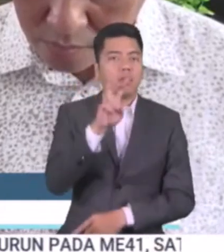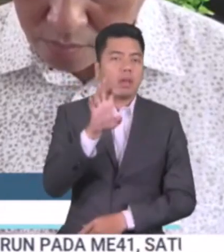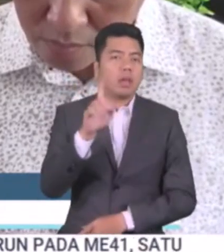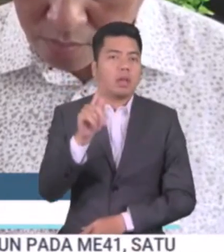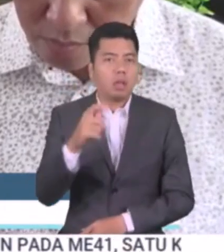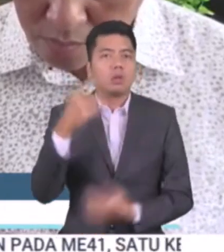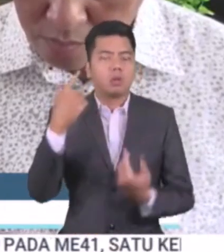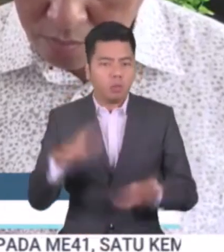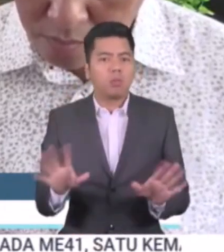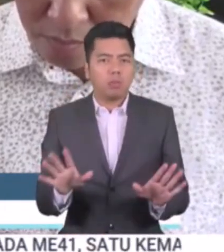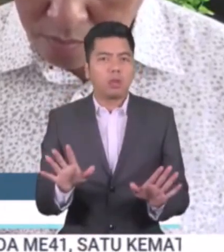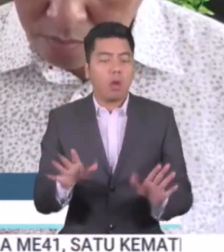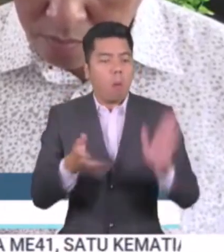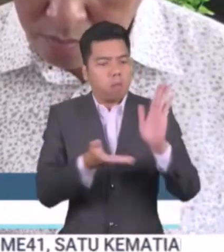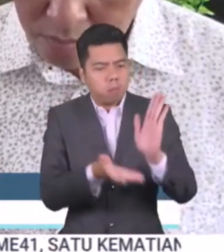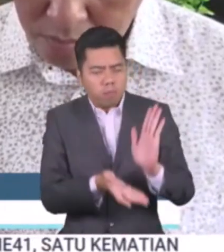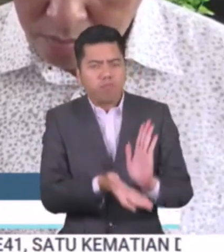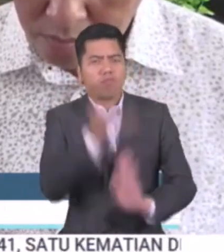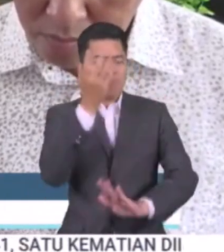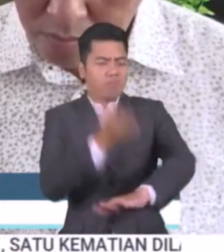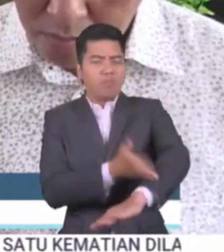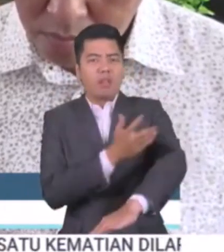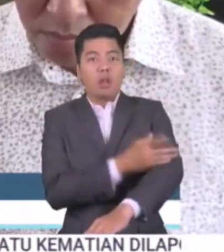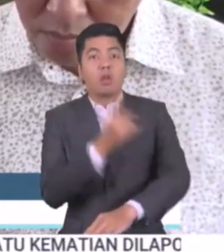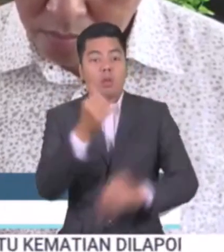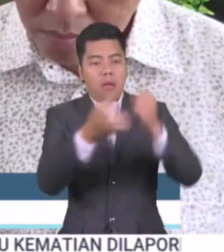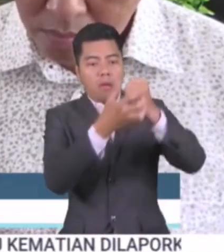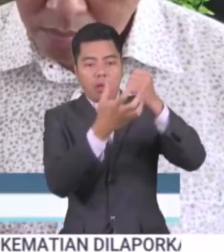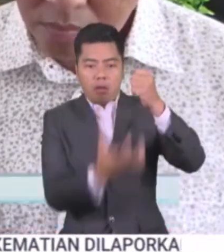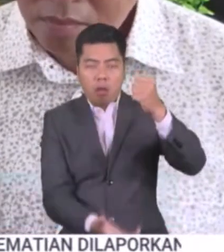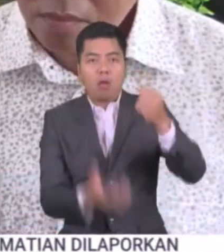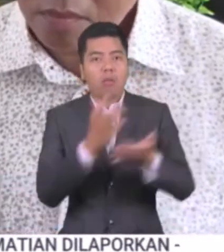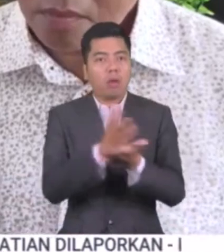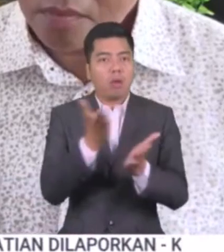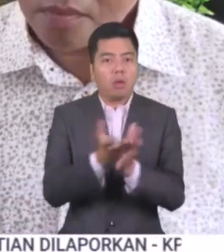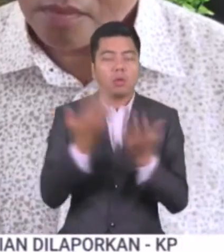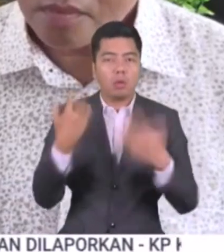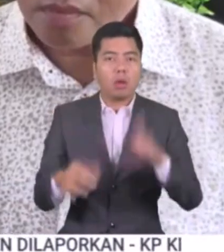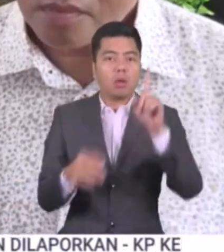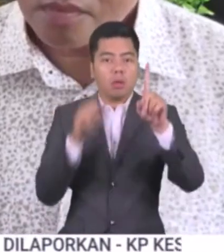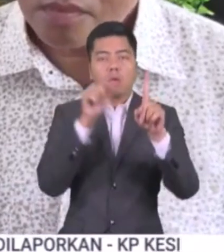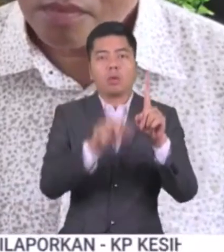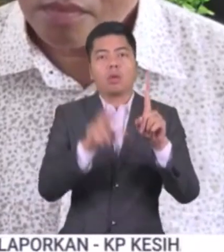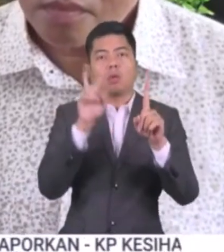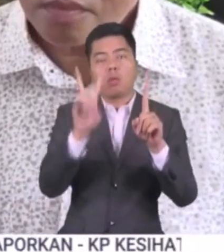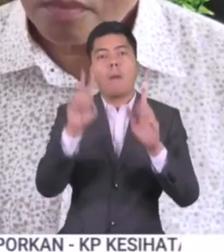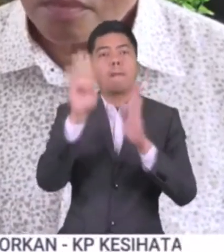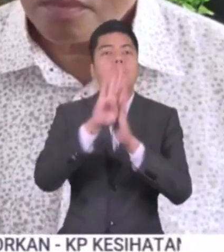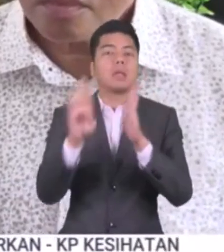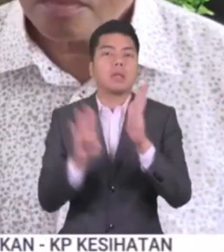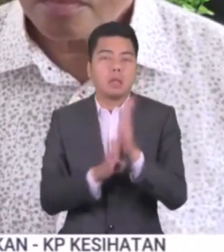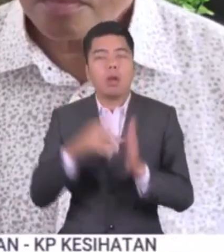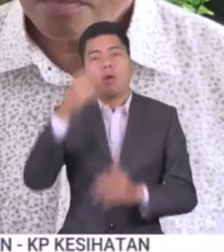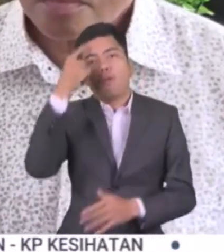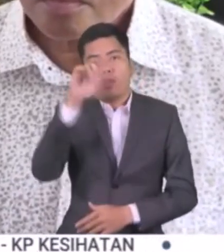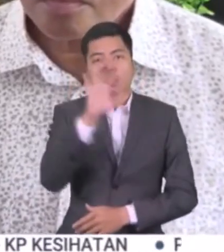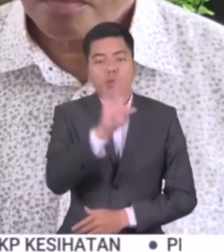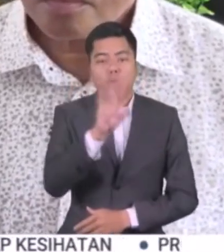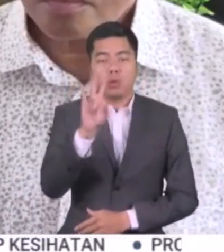telah dipertingkatkan dan dana pendidikan telah diperuntukkan sebanyak 1.2 bilion